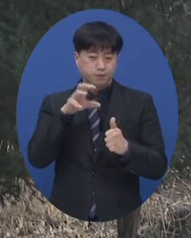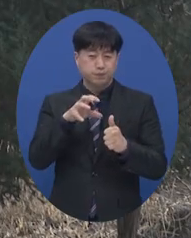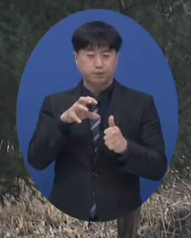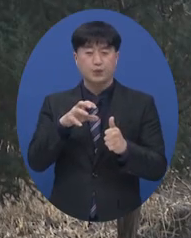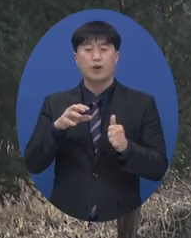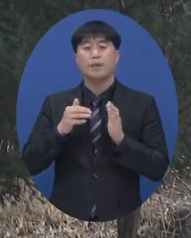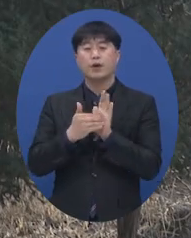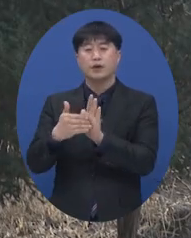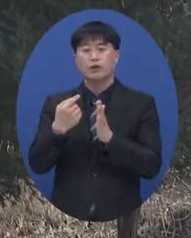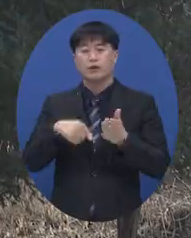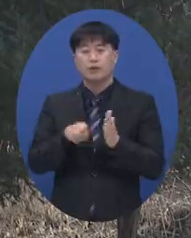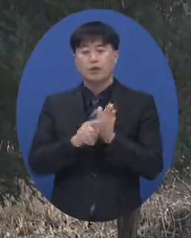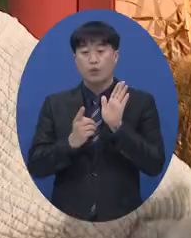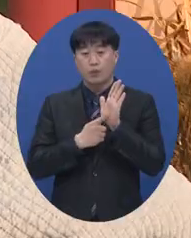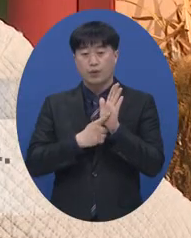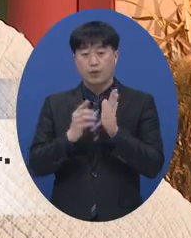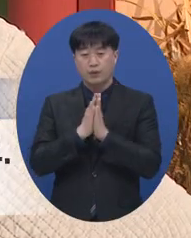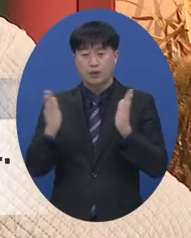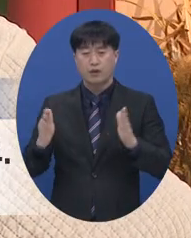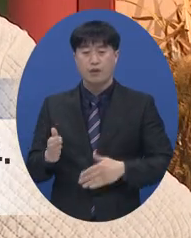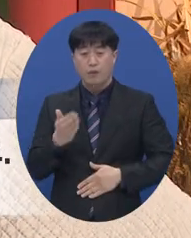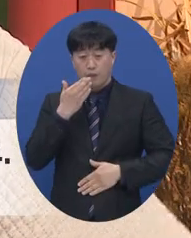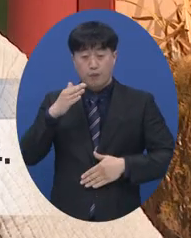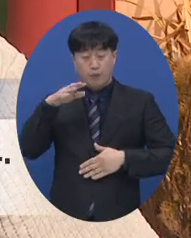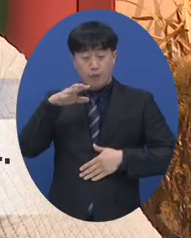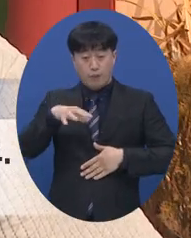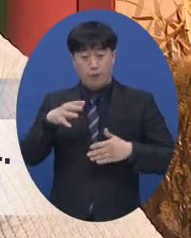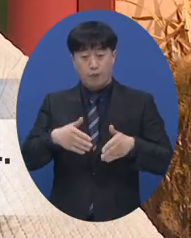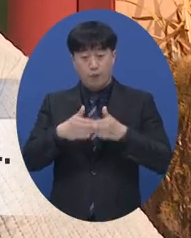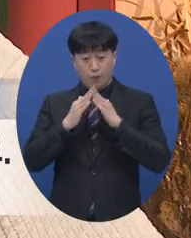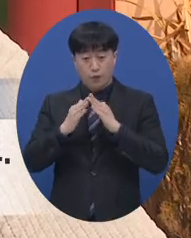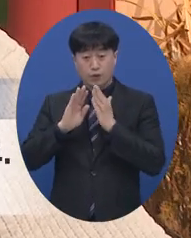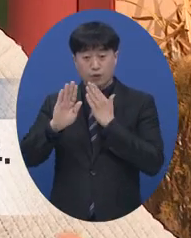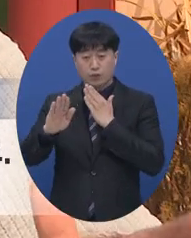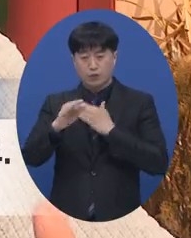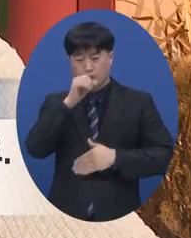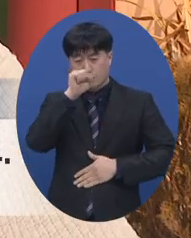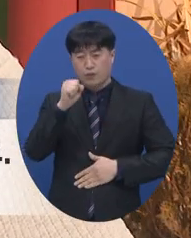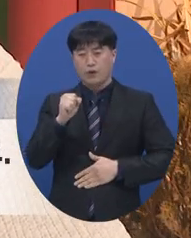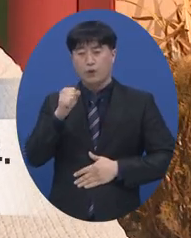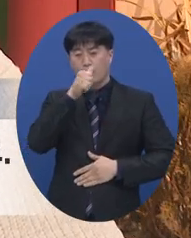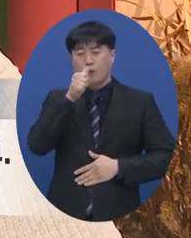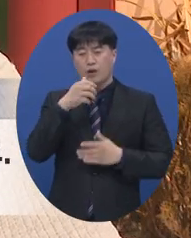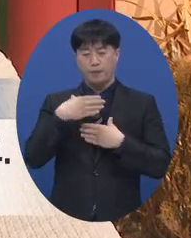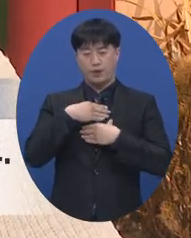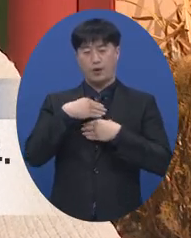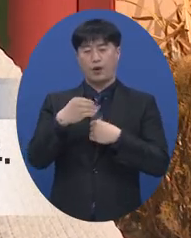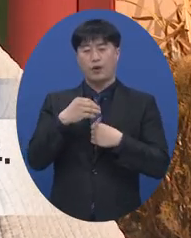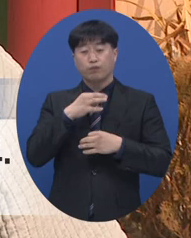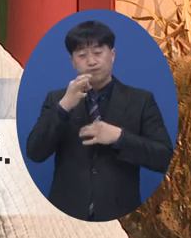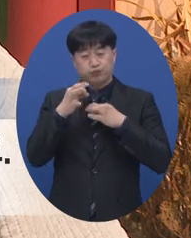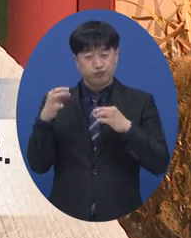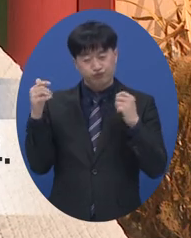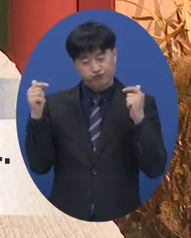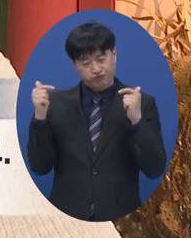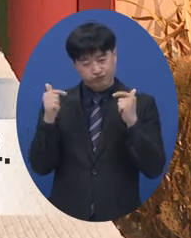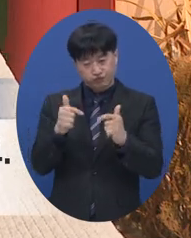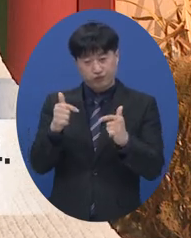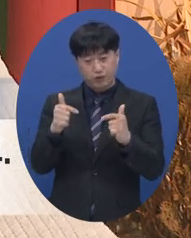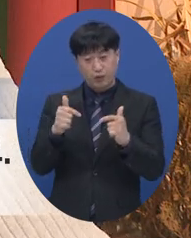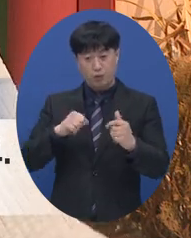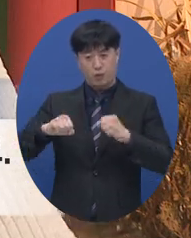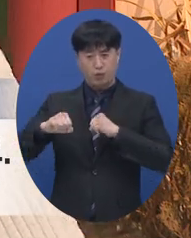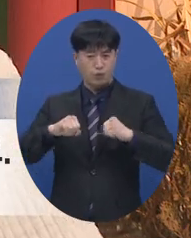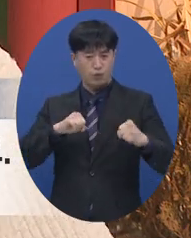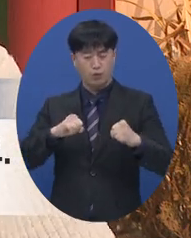패치 고 있습니다 오픽 써놓은 대로 보텀 아주 좋아졌어요 그리고 애들이 편해졌어요 그리고 울음소리도 작아졌어요